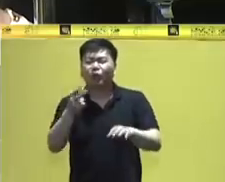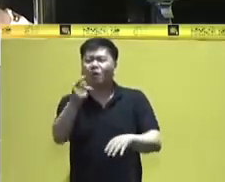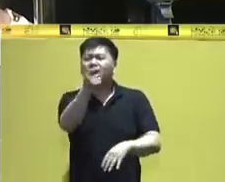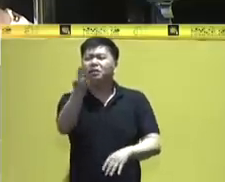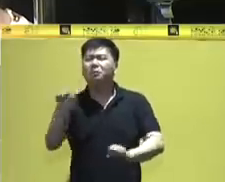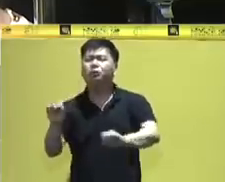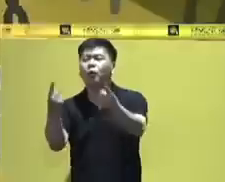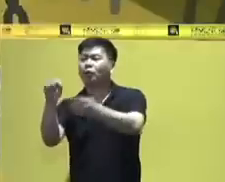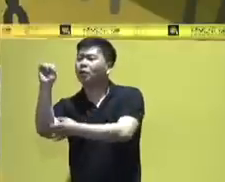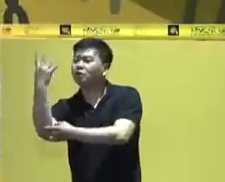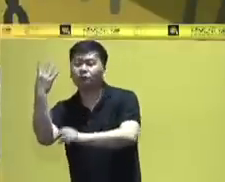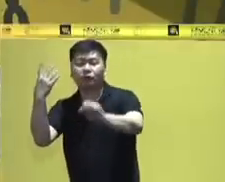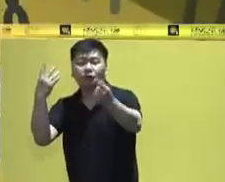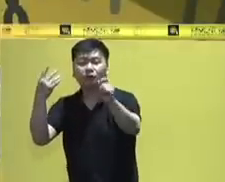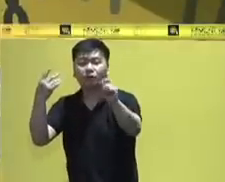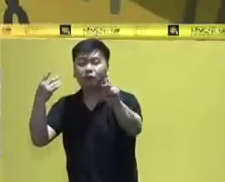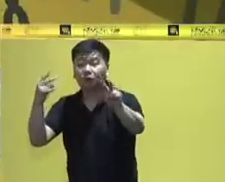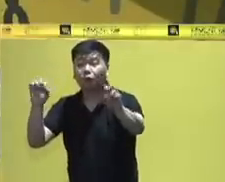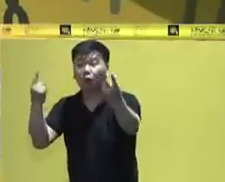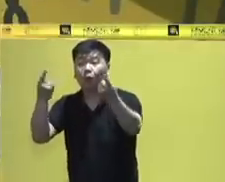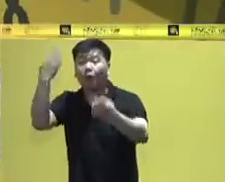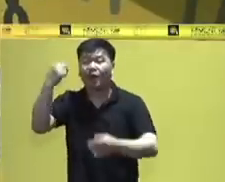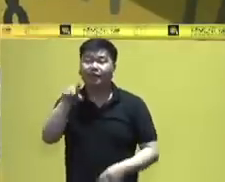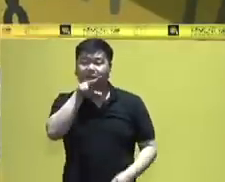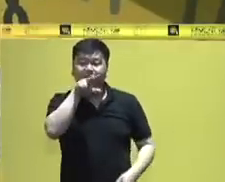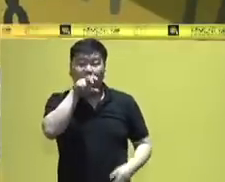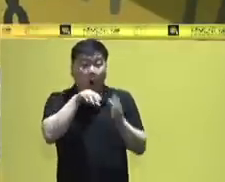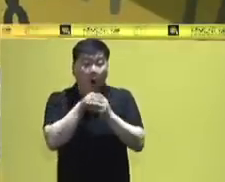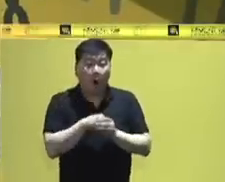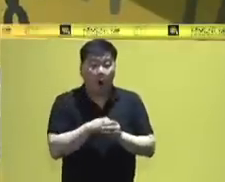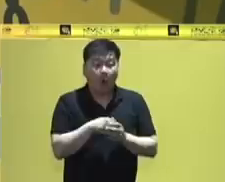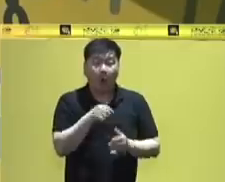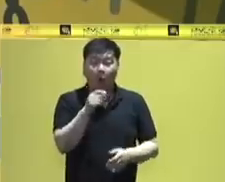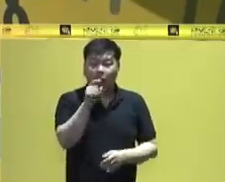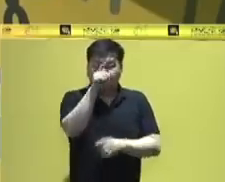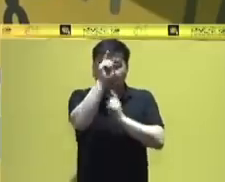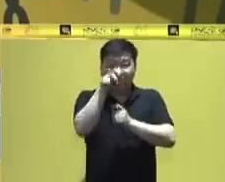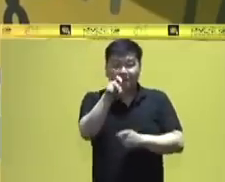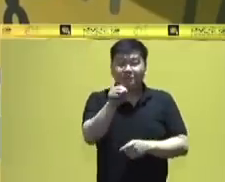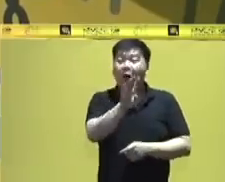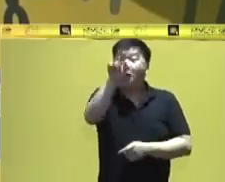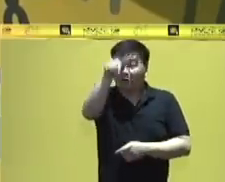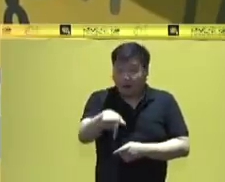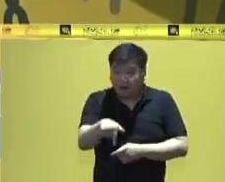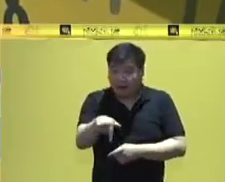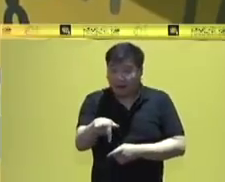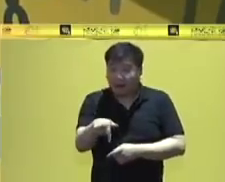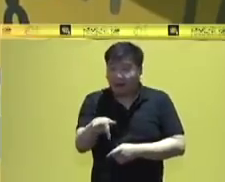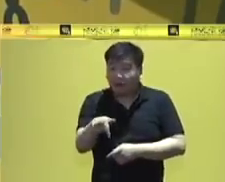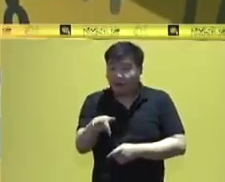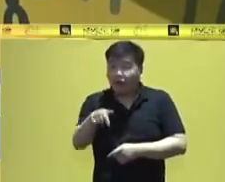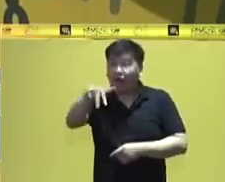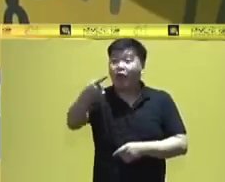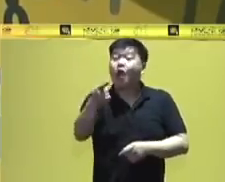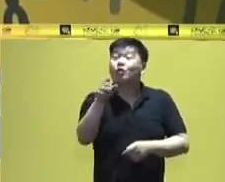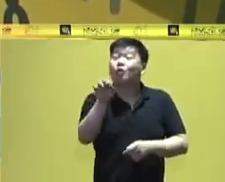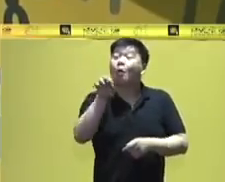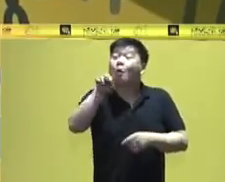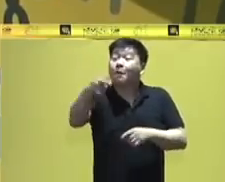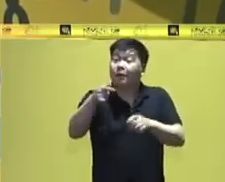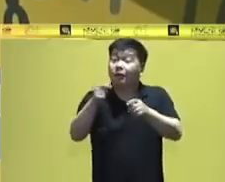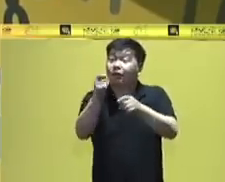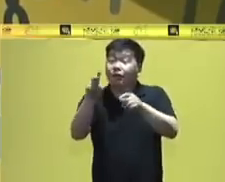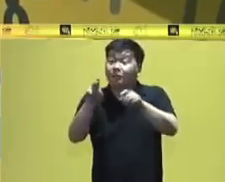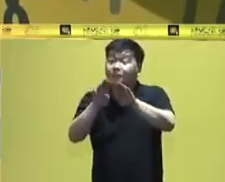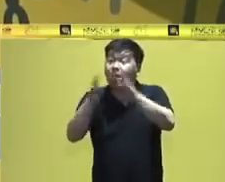겸업하고 있습니다. 이명박 대통령 때 그 종편이 됐죠. 종편 만들어줘가지고요. 네. JTBC 하나만 지금